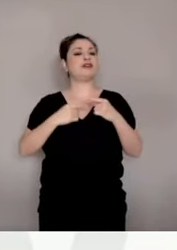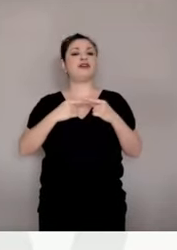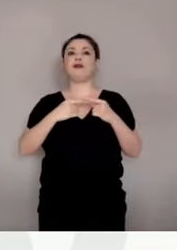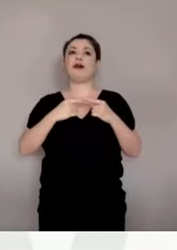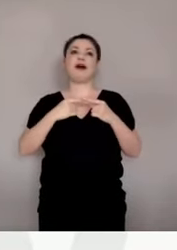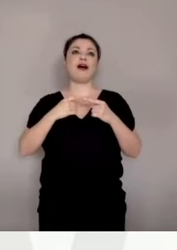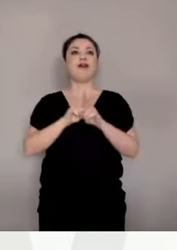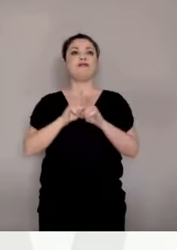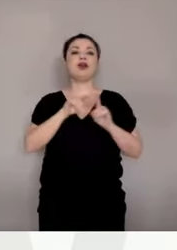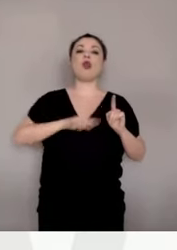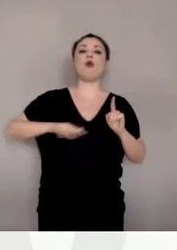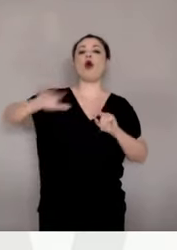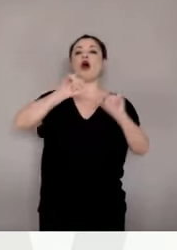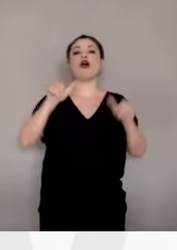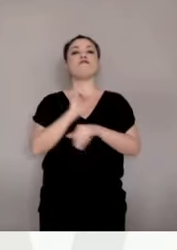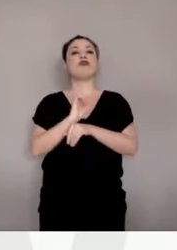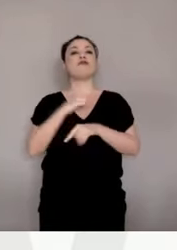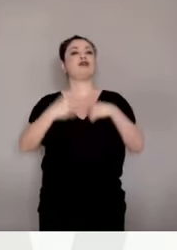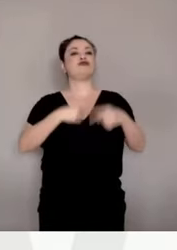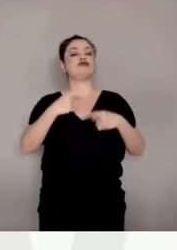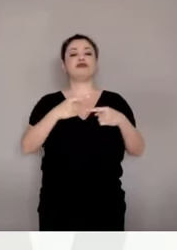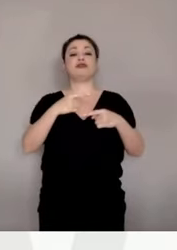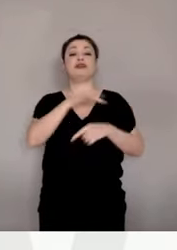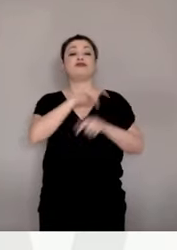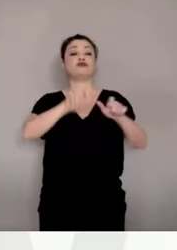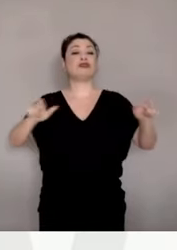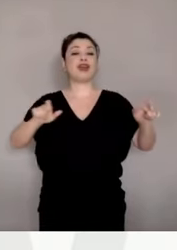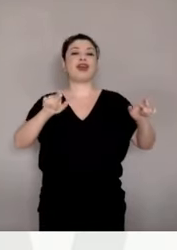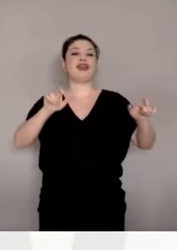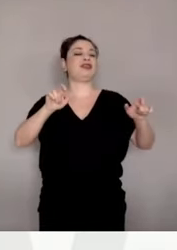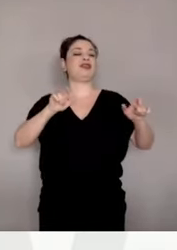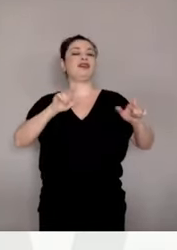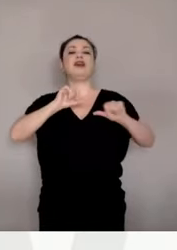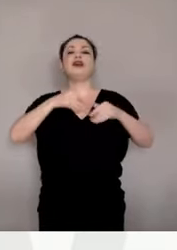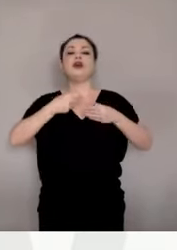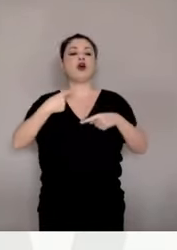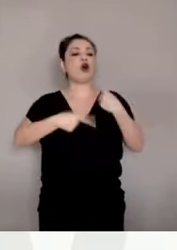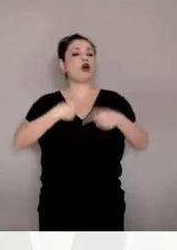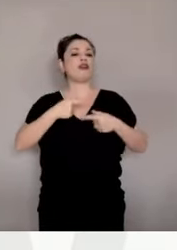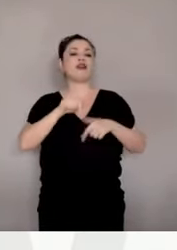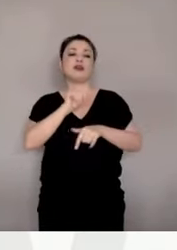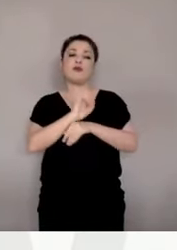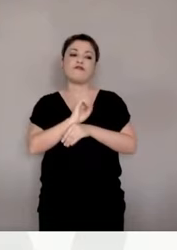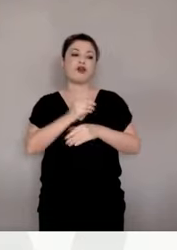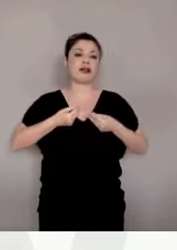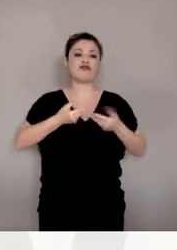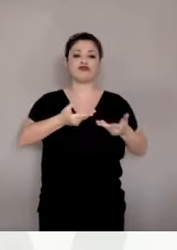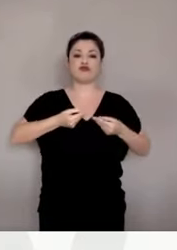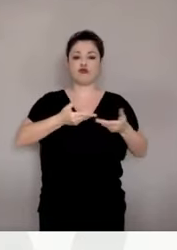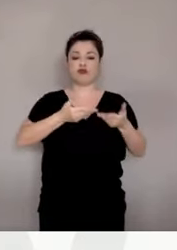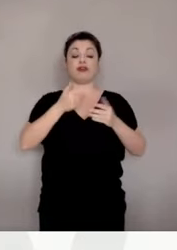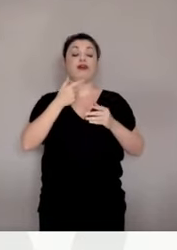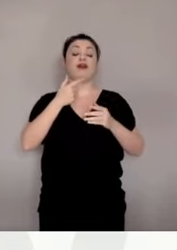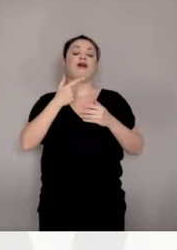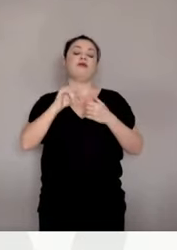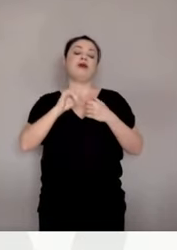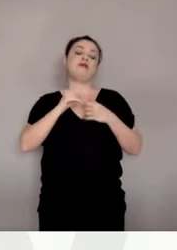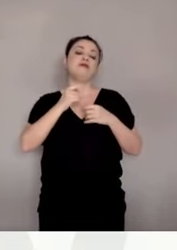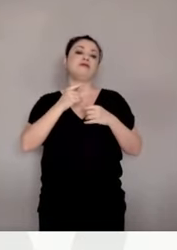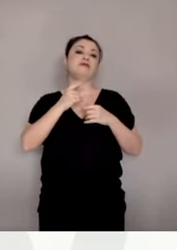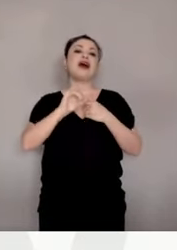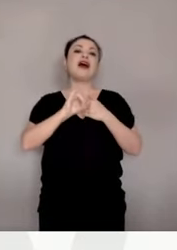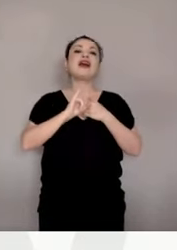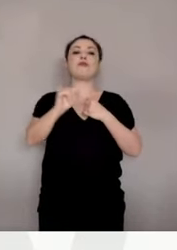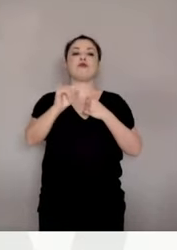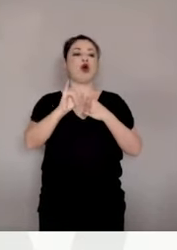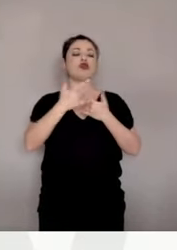formazione, dare a tutti gli studenti e le studentesse la formazione da remoto che avremmo dato